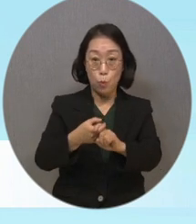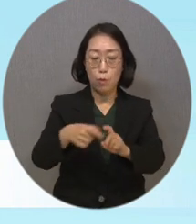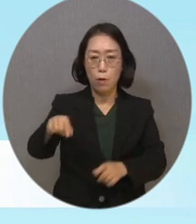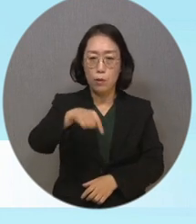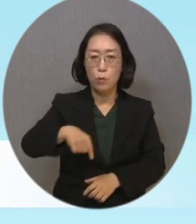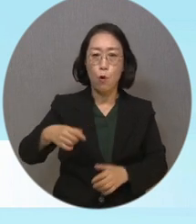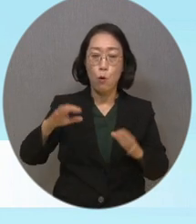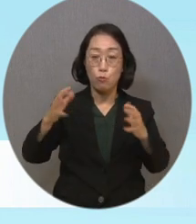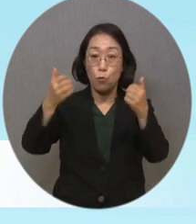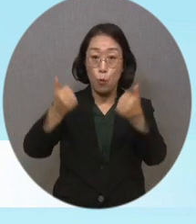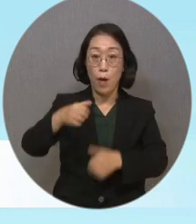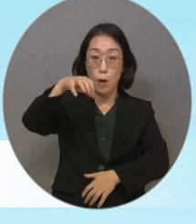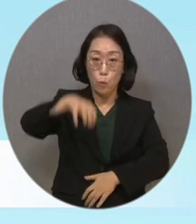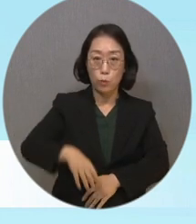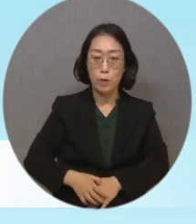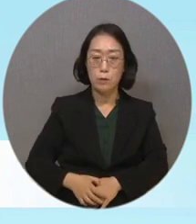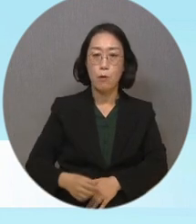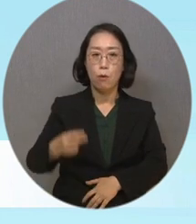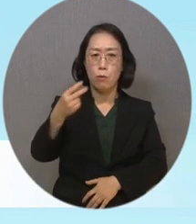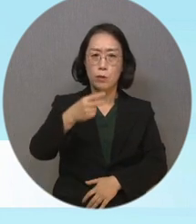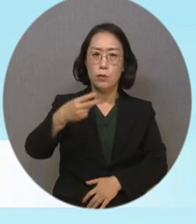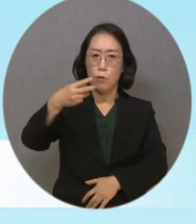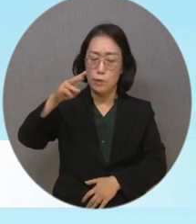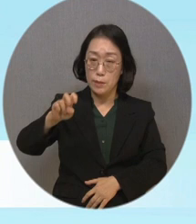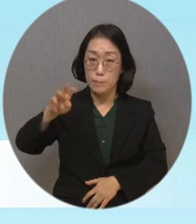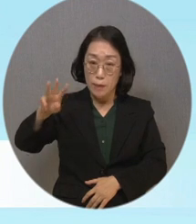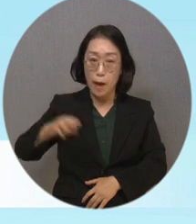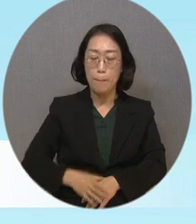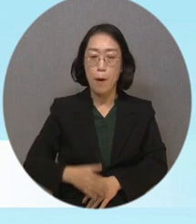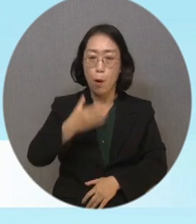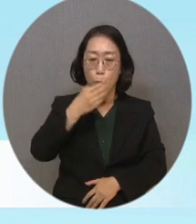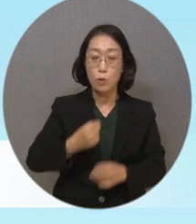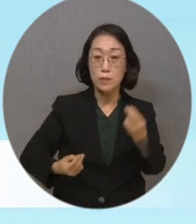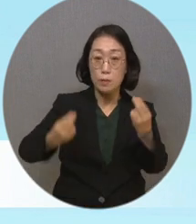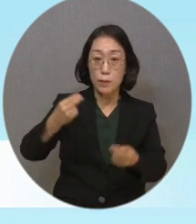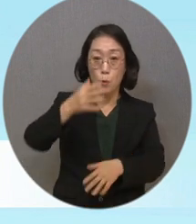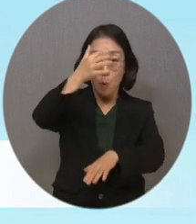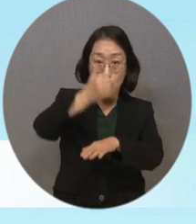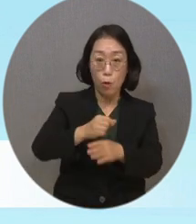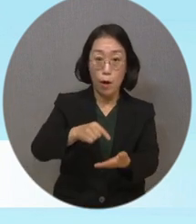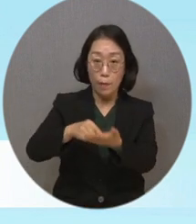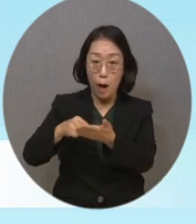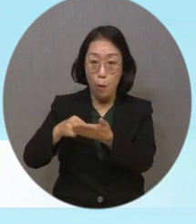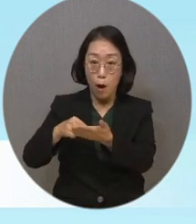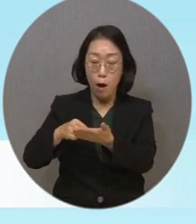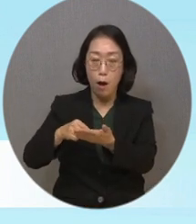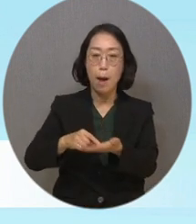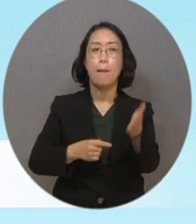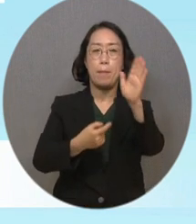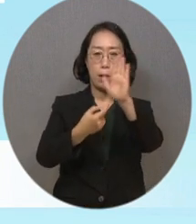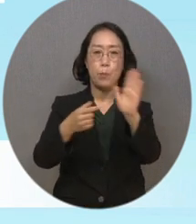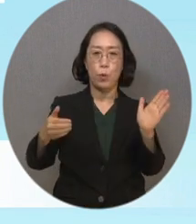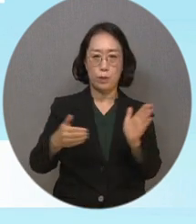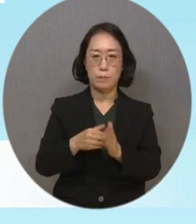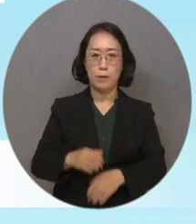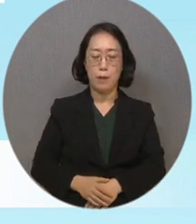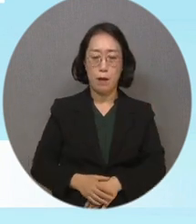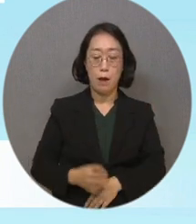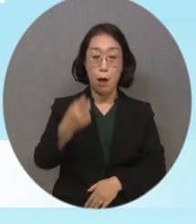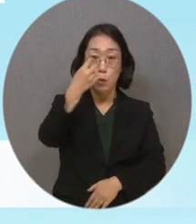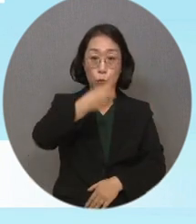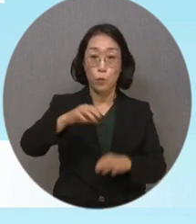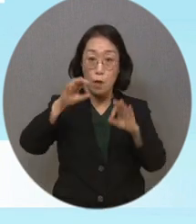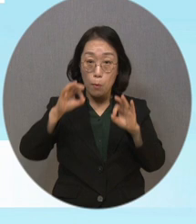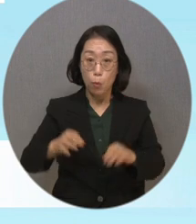2023년 전국 시도별 장애인 복지 교육 비교조사 결과 발표 기자 회견을 개최했습니다 조사 결과